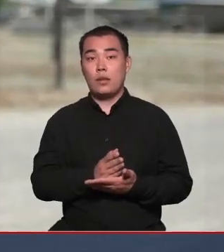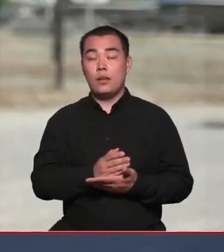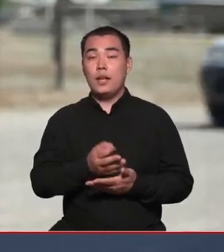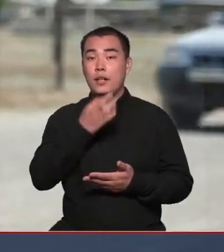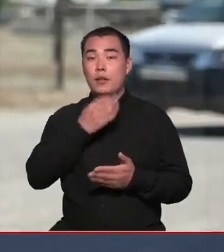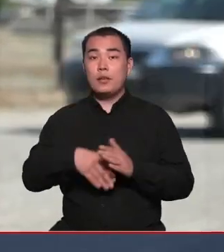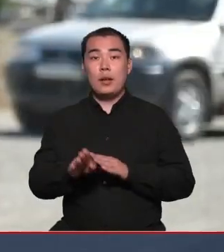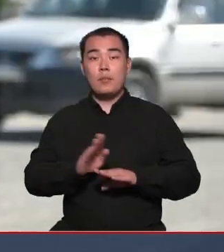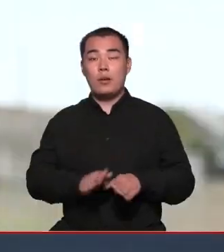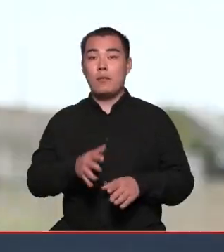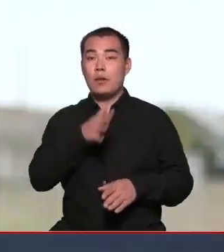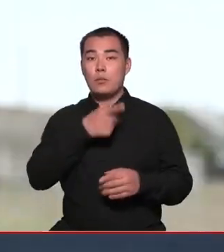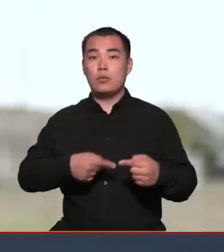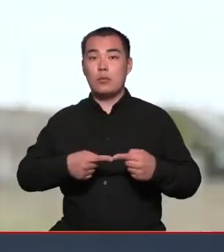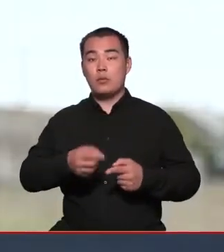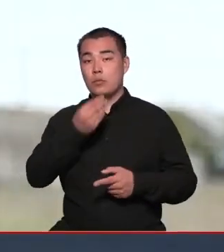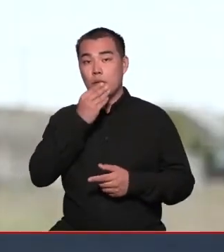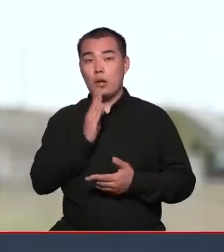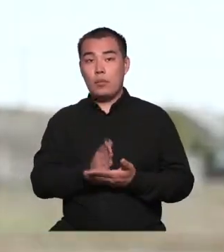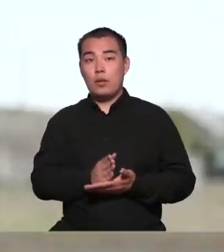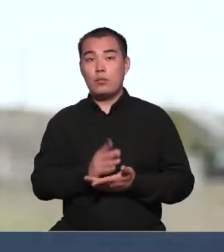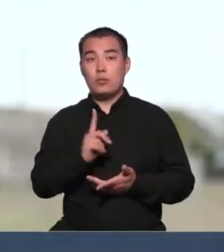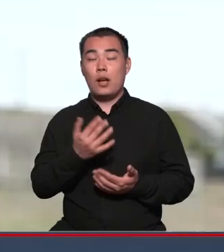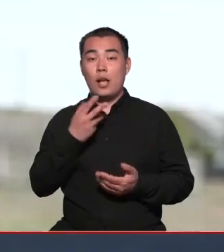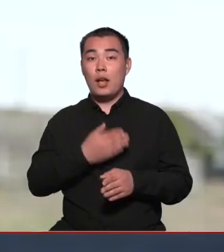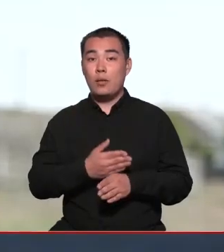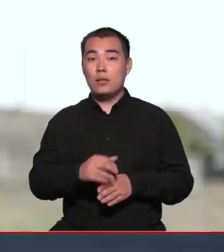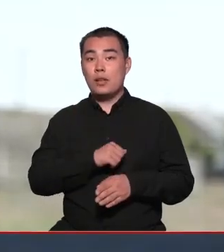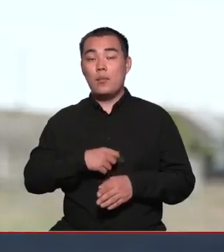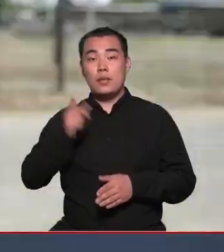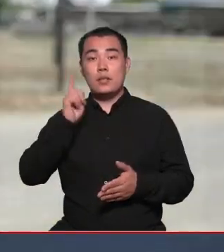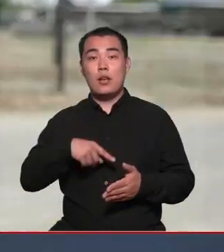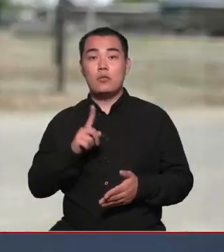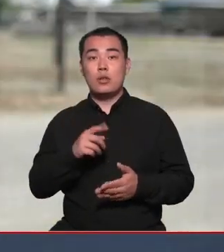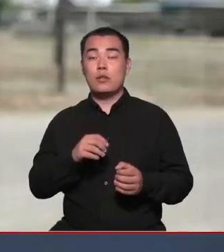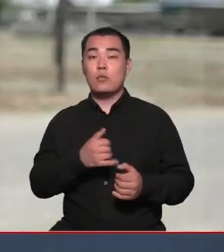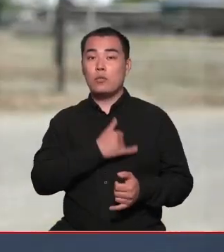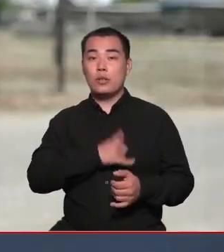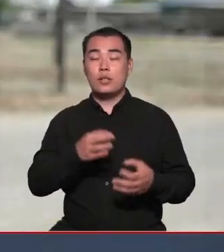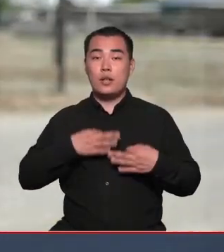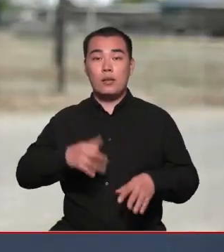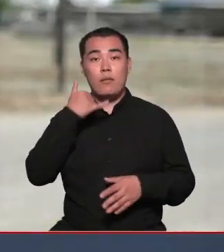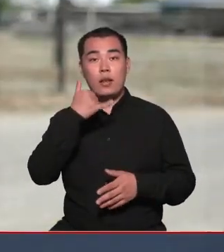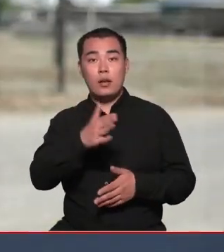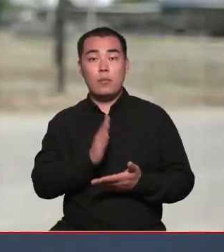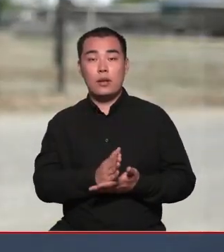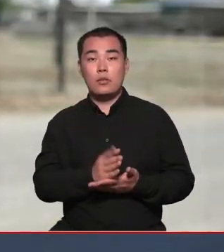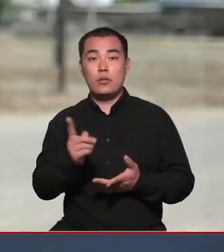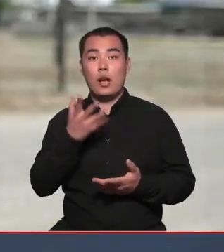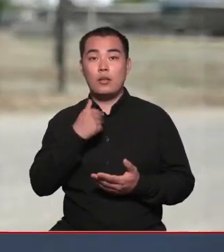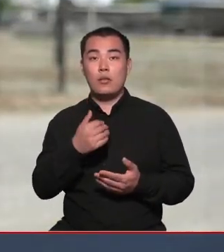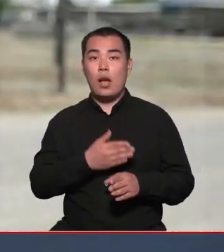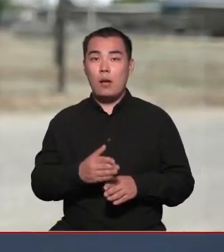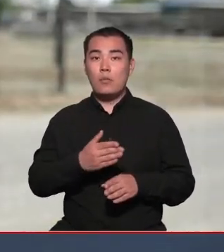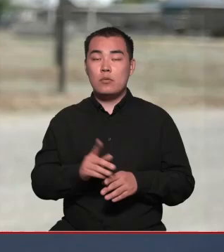шықпайды, уақытылы тамағын ішіп үйде. Бір жағын айтады, кешігіп атса да бар, білесің ғой мұғалімнен неге кешігіп атыр деп. Анау қалайлықтан кешігіп атса